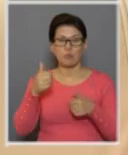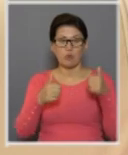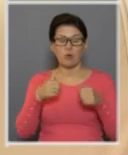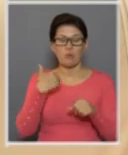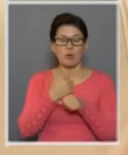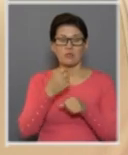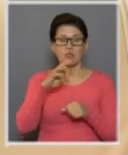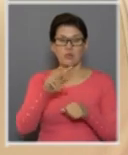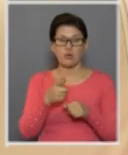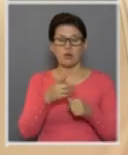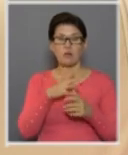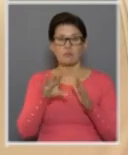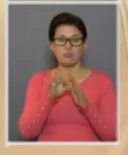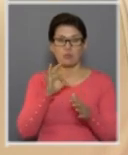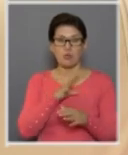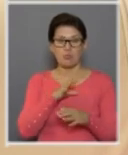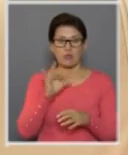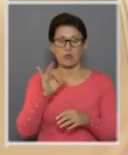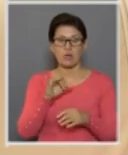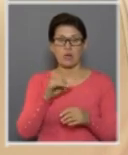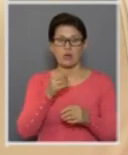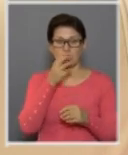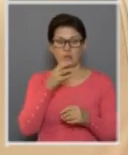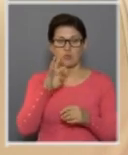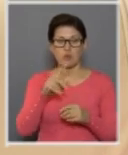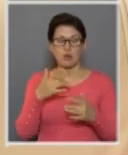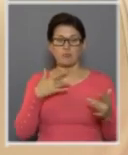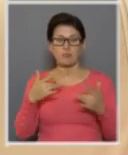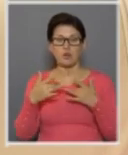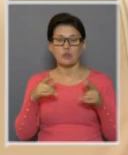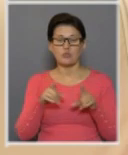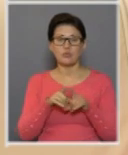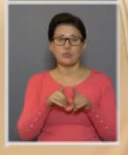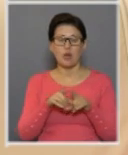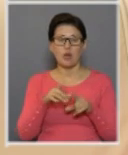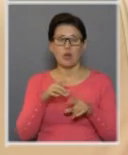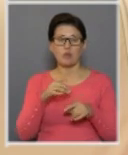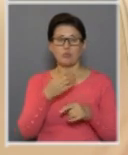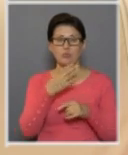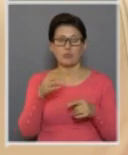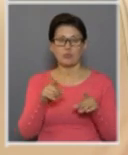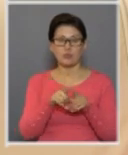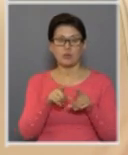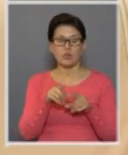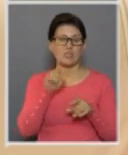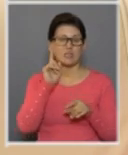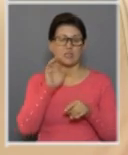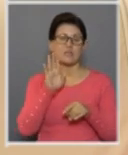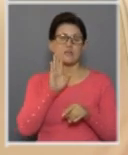басты рөлге тағайындалған болатынмын. Жақсы рөл. Актриса Дүбәраның рөлінде